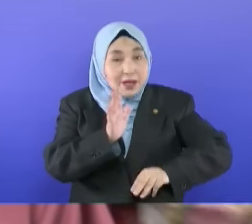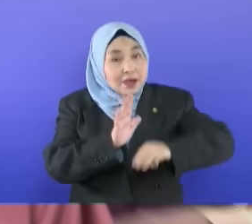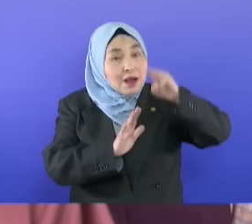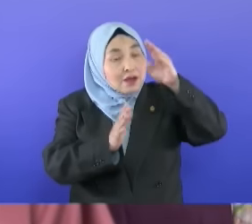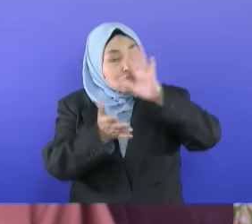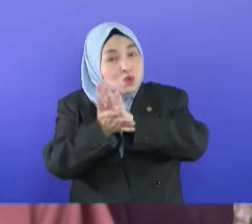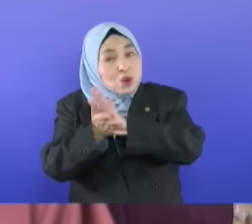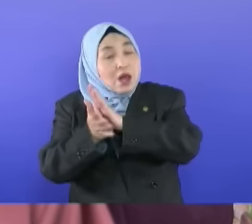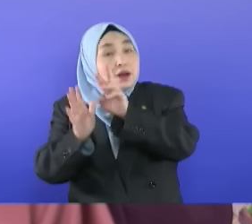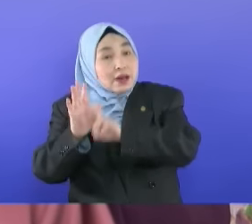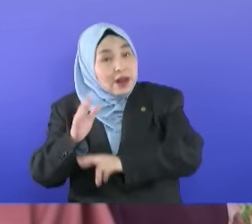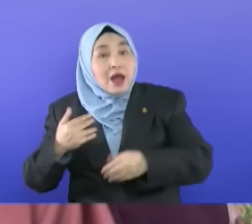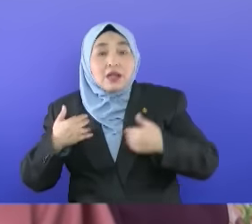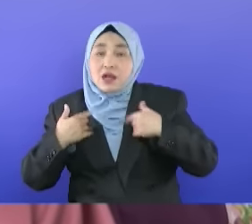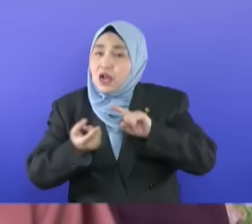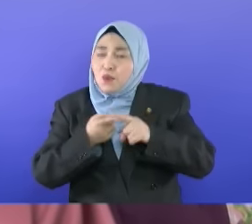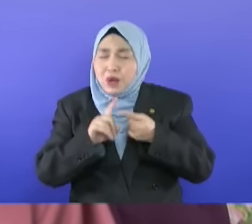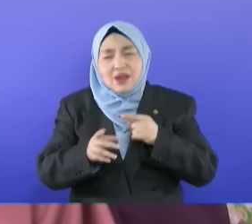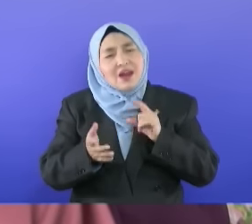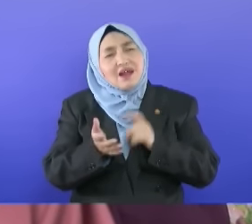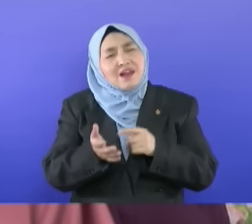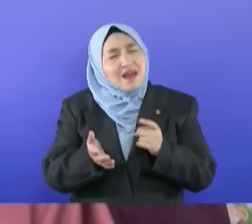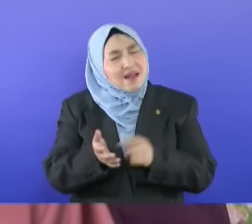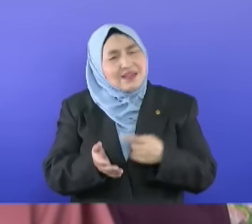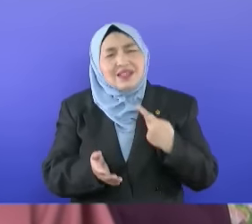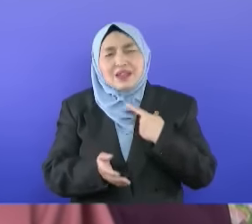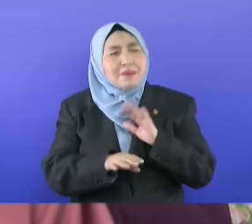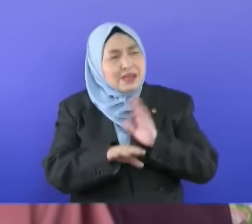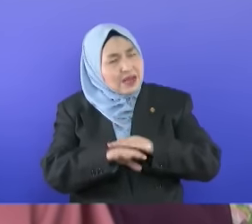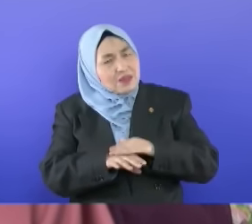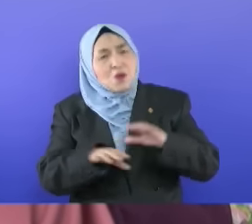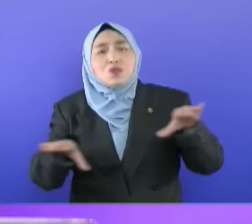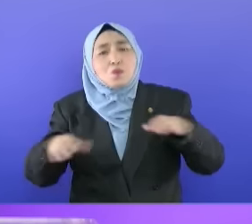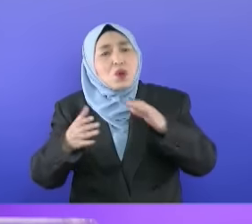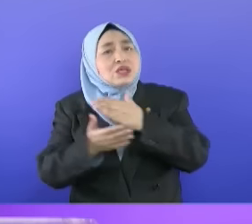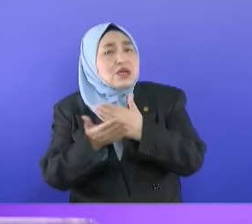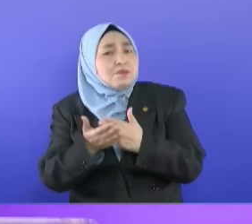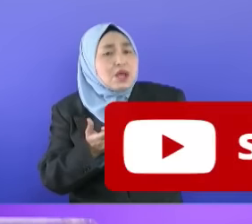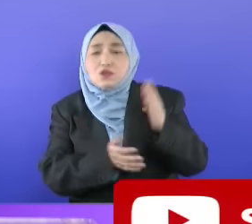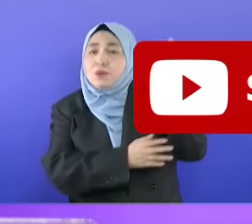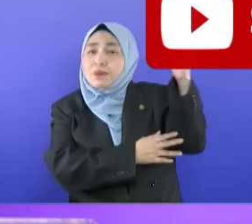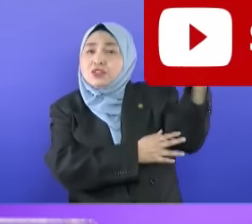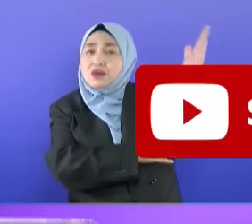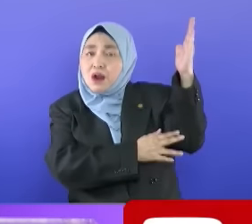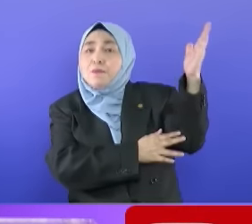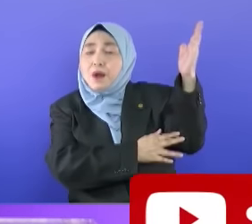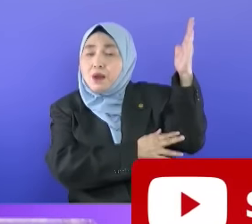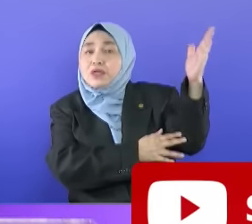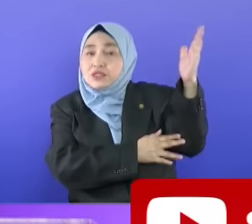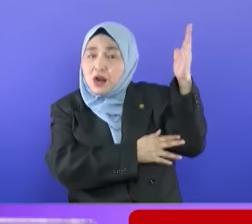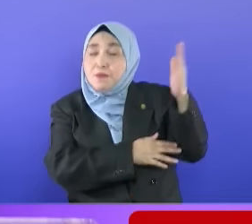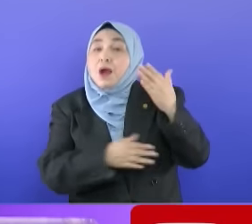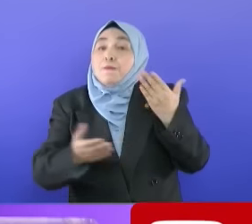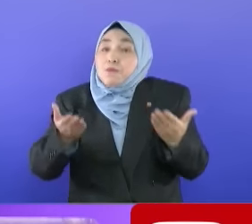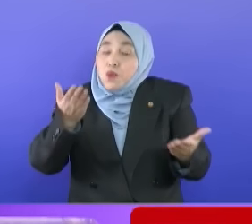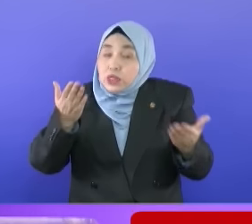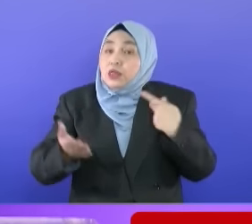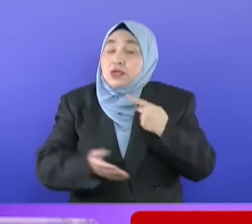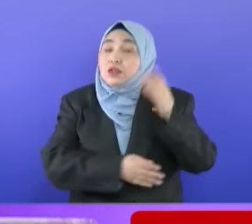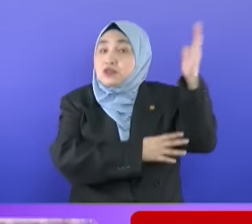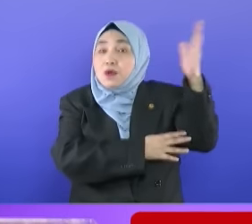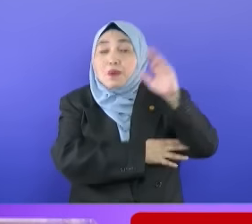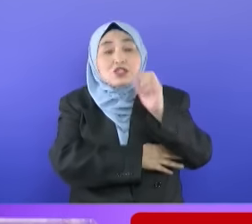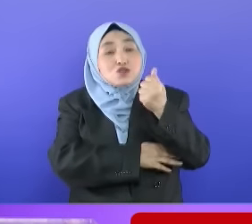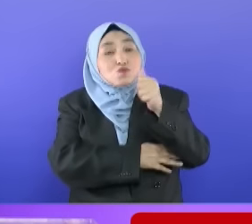ke sekolah ganda ada kawan kadang-kadang kita ajak dia untuk buat sesuatu ataupun penceramah lah ya kita penceramah mungkin kita ceramah